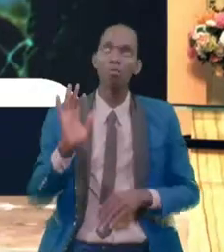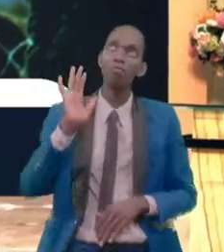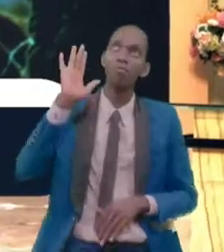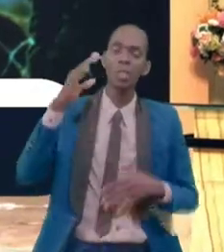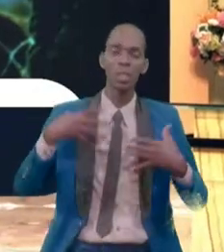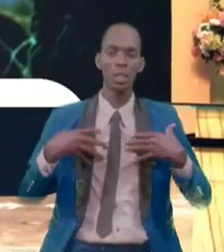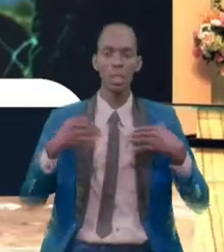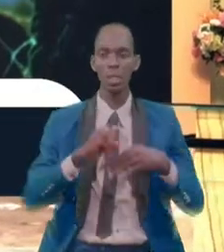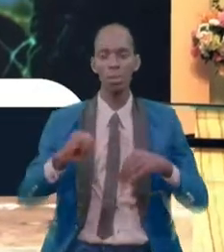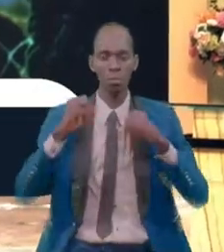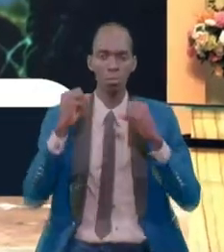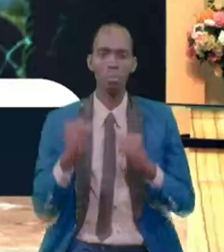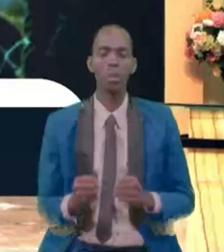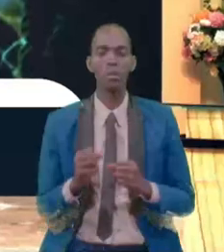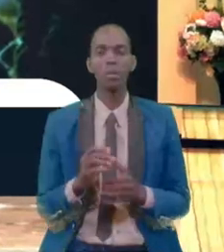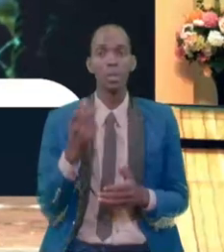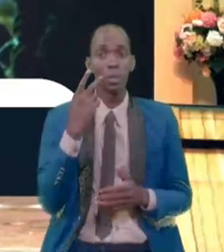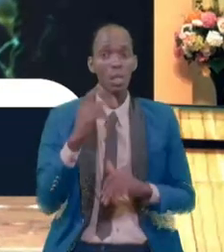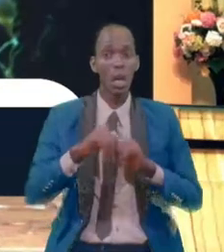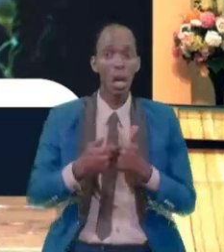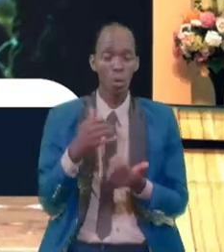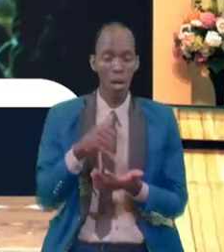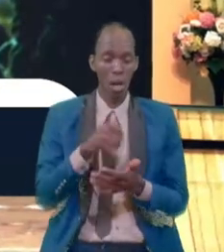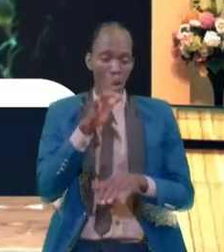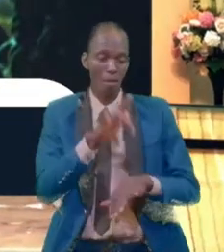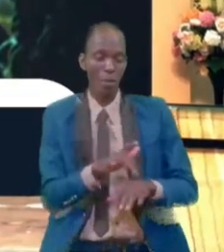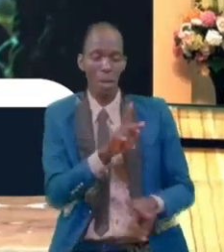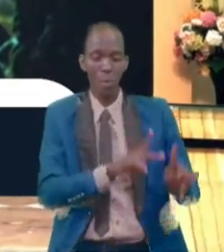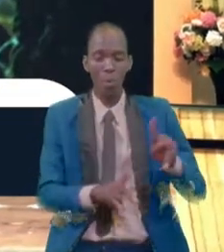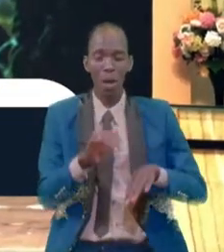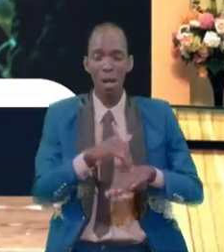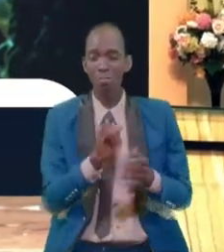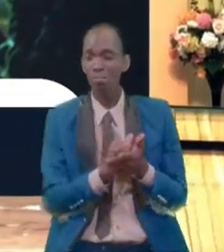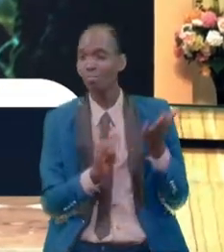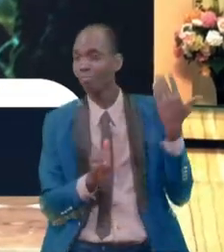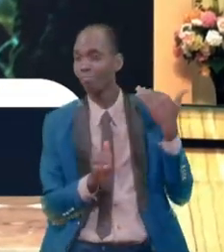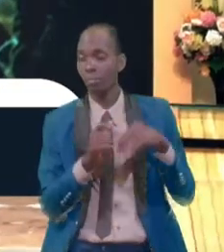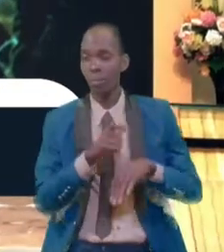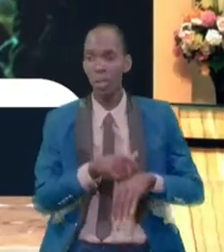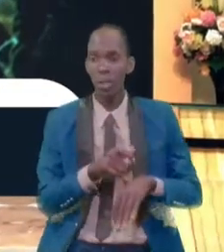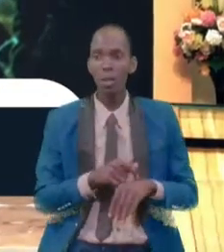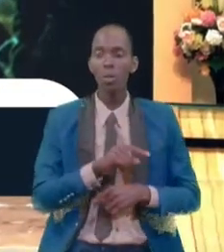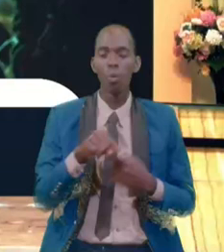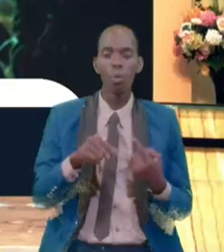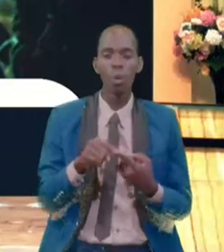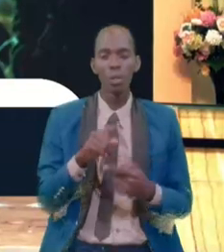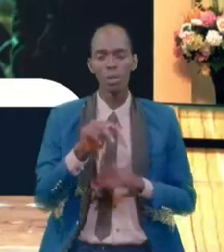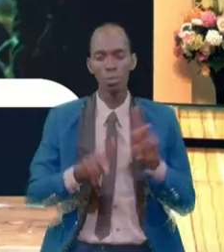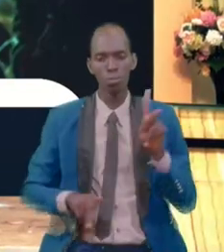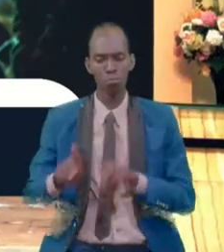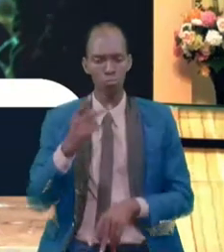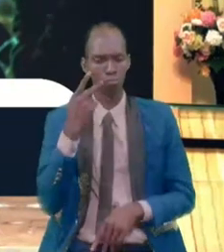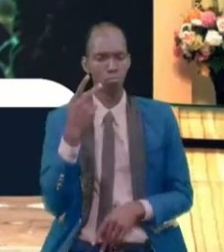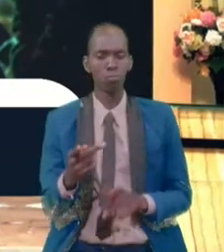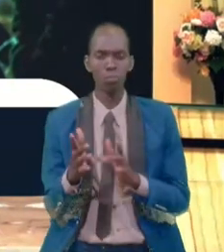merveilles de la puissance et de guérison de Christ. Voyons comment cela a affecté les gens à l'époque là, quand ils ont